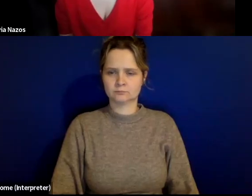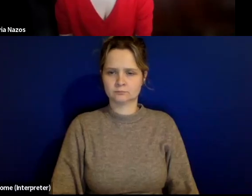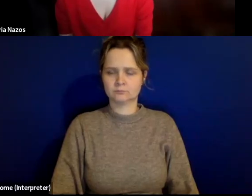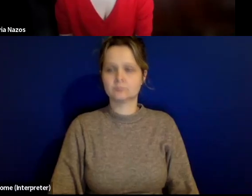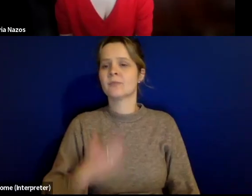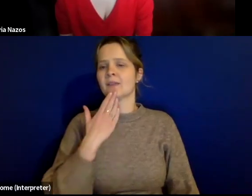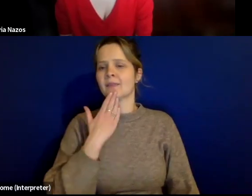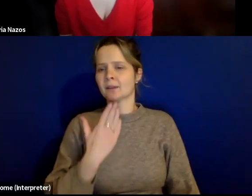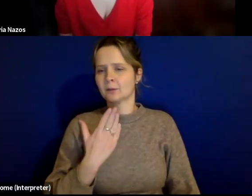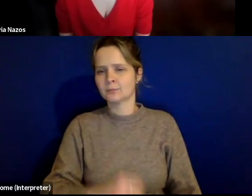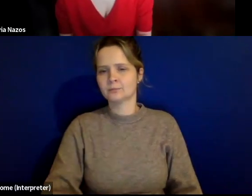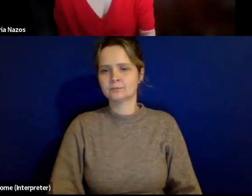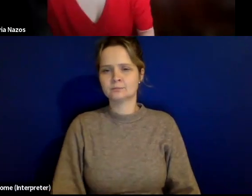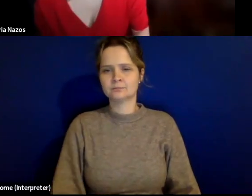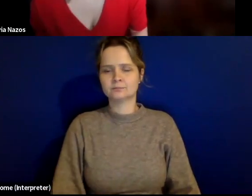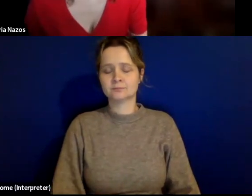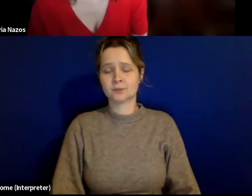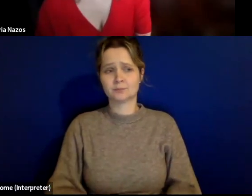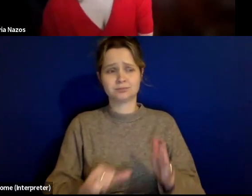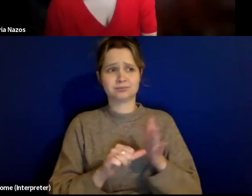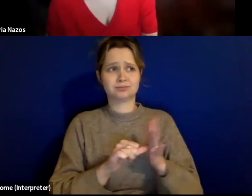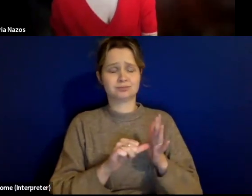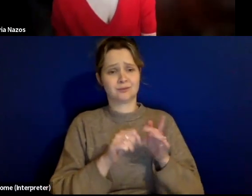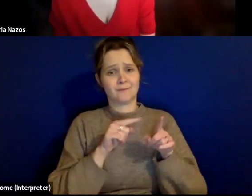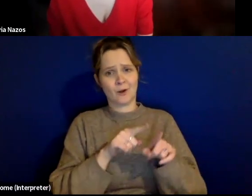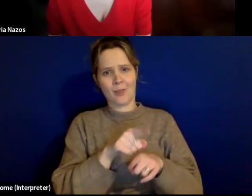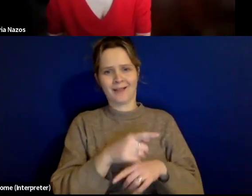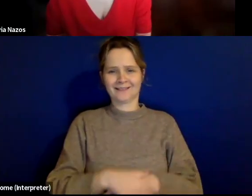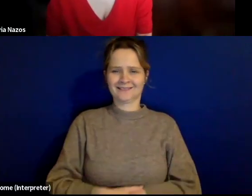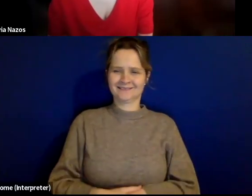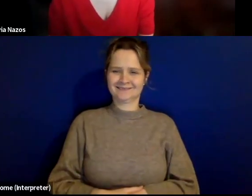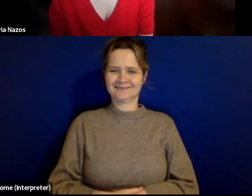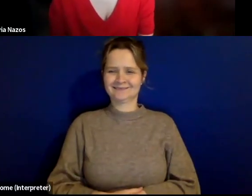Thank you. Tough act to follow. And so